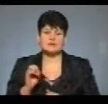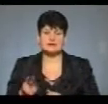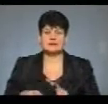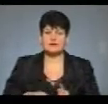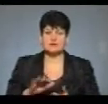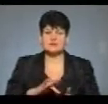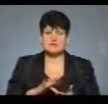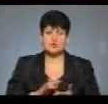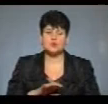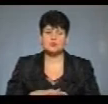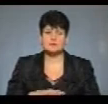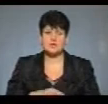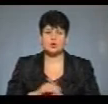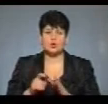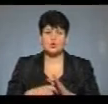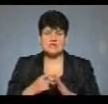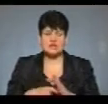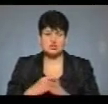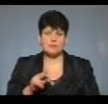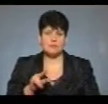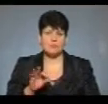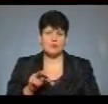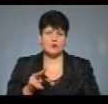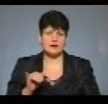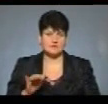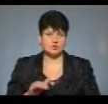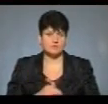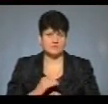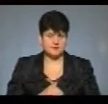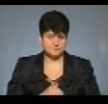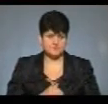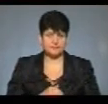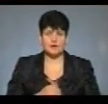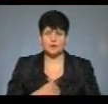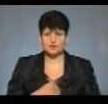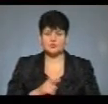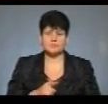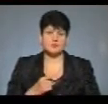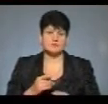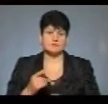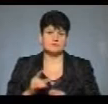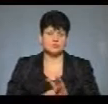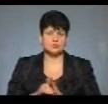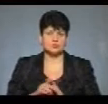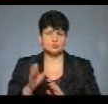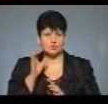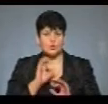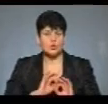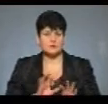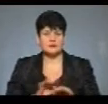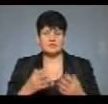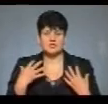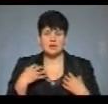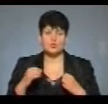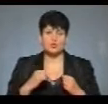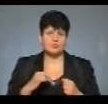Центру суспільних досліджень «Поліс». Доброго вечора, Ігоре. Доброго вечора. Ну, власне, хочу, щоб ми перше послухали коментар начальника управління